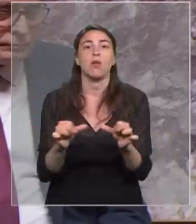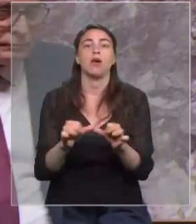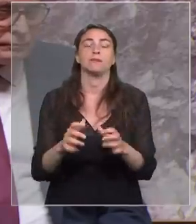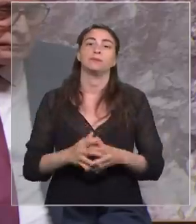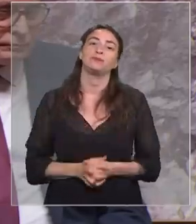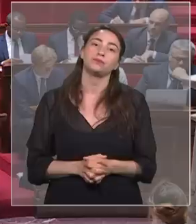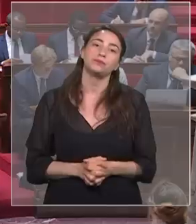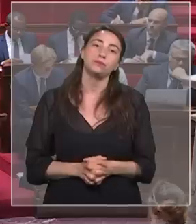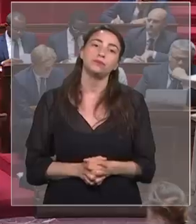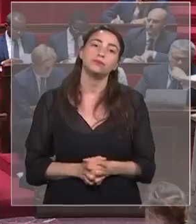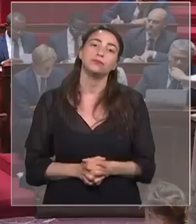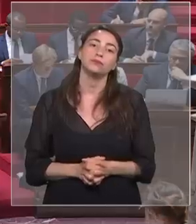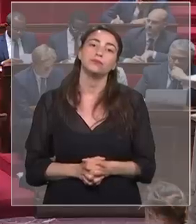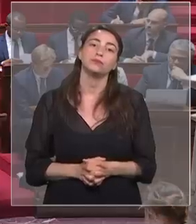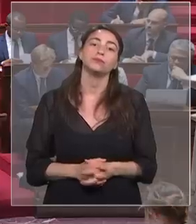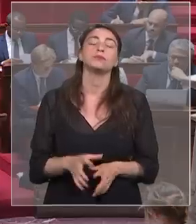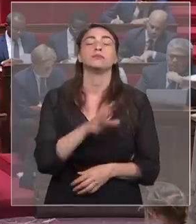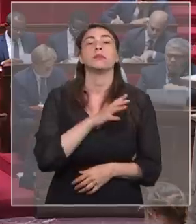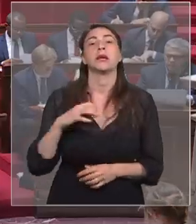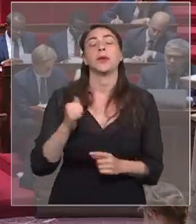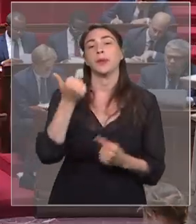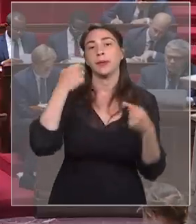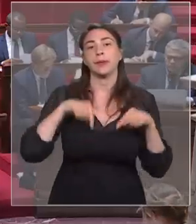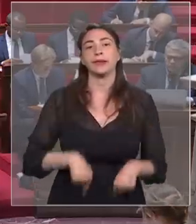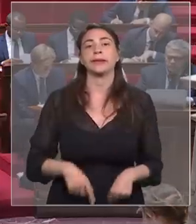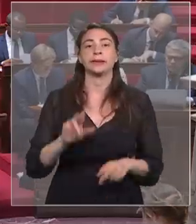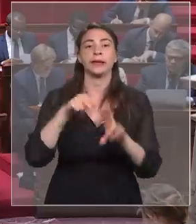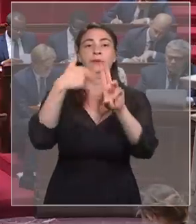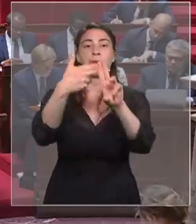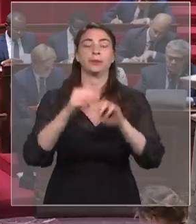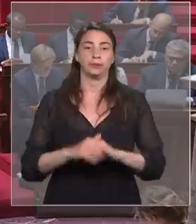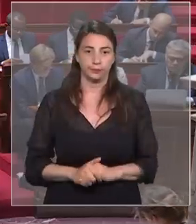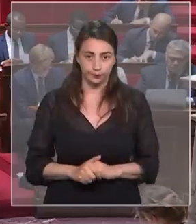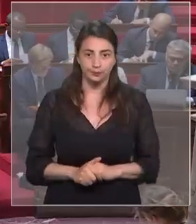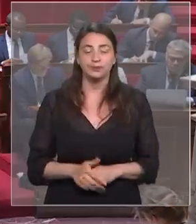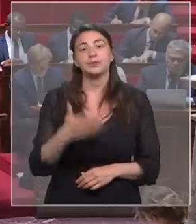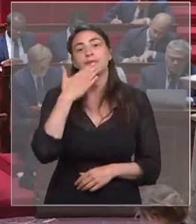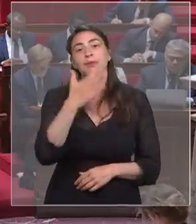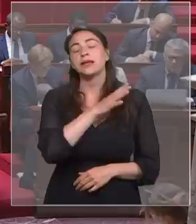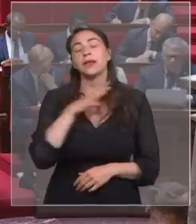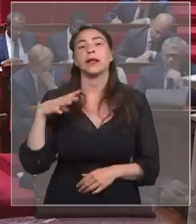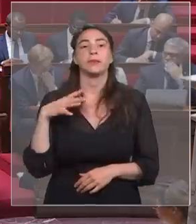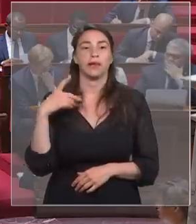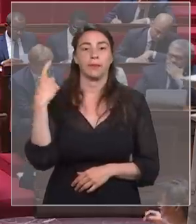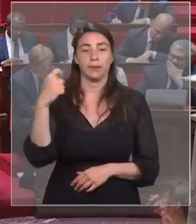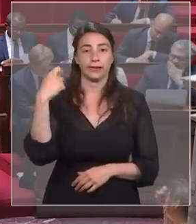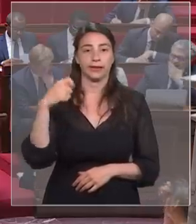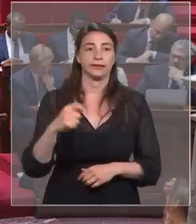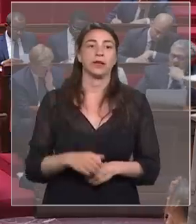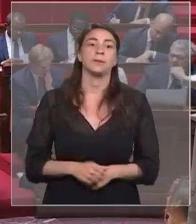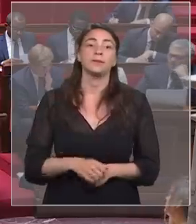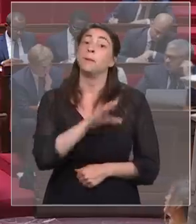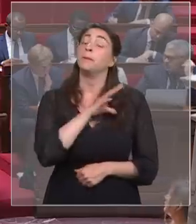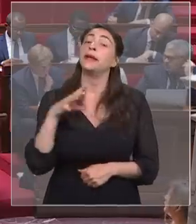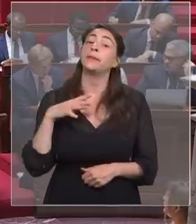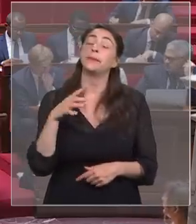La parole est à Madame la Première Ministre. Merci Madame la Présidente, Mesdames et Messieurs les députés, Madame la Présidente